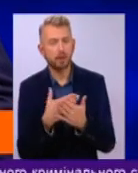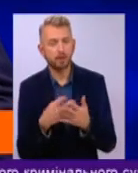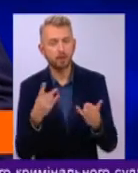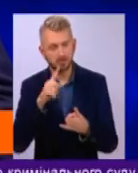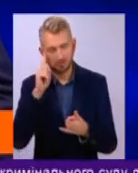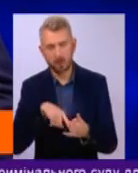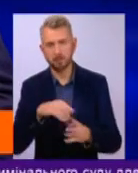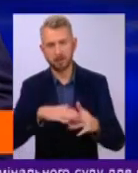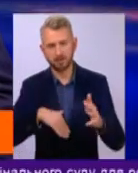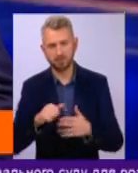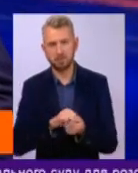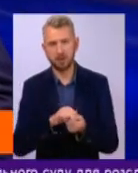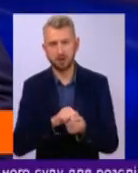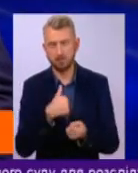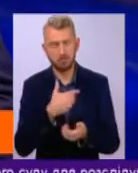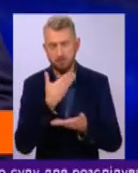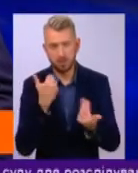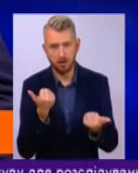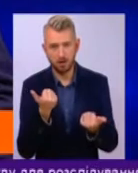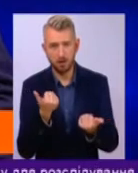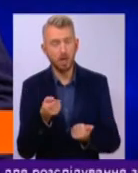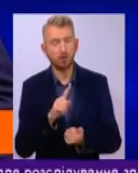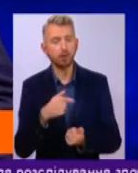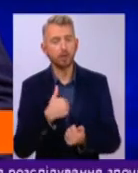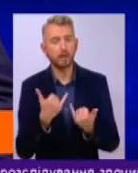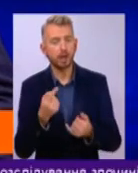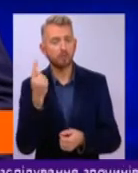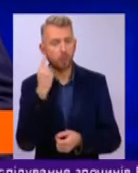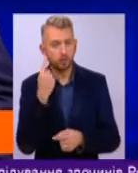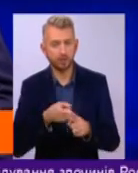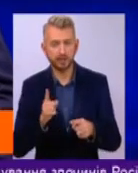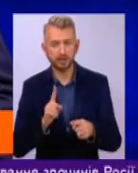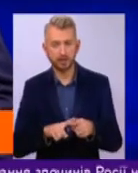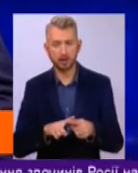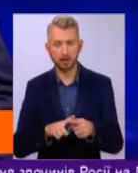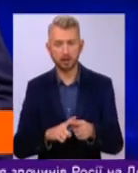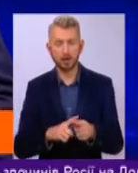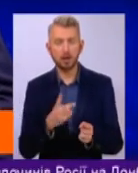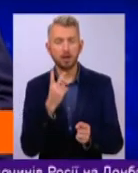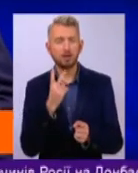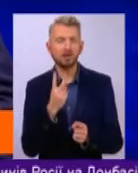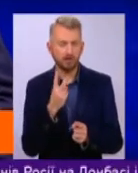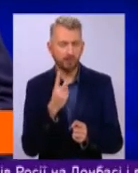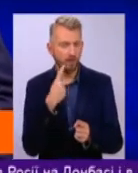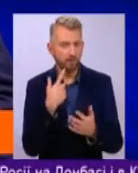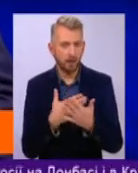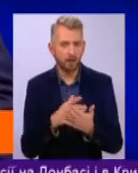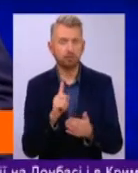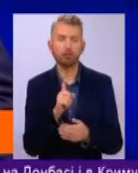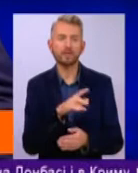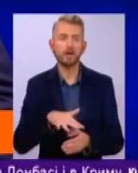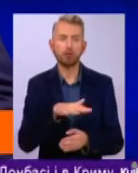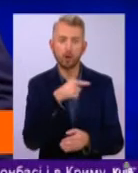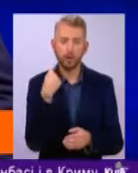фактичним матеріалом. Я їм не володію, але з того, що я зараз почув, це дві глибокі версії про те, що це з території